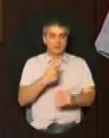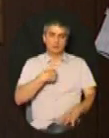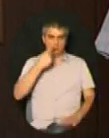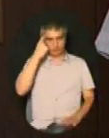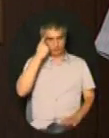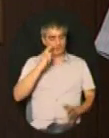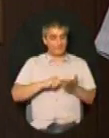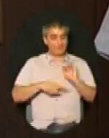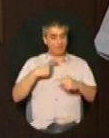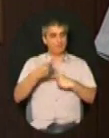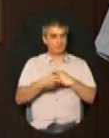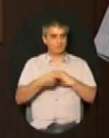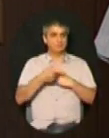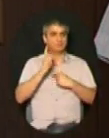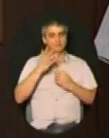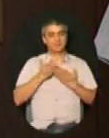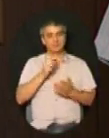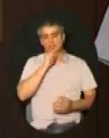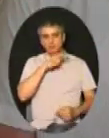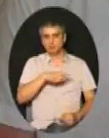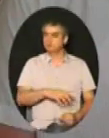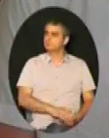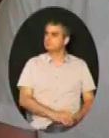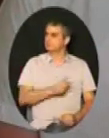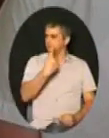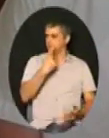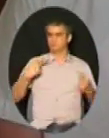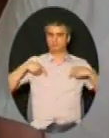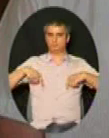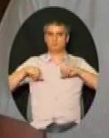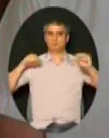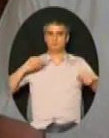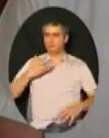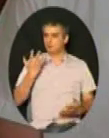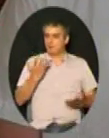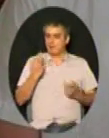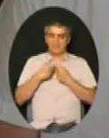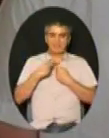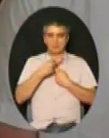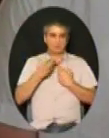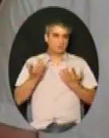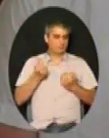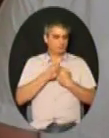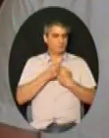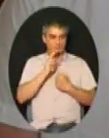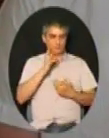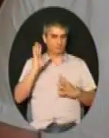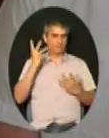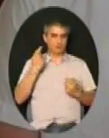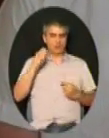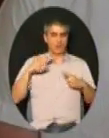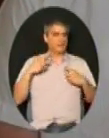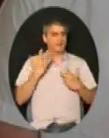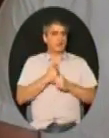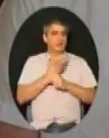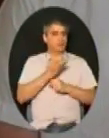חושב שהיעד הבא צריך להיות עזרה לקשישים. עכשיו, אתה יושב ראש ההסתדרות, כיצד הארגון שלך נאבק בנושא נוח חם, הוא יוקר המחיה,